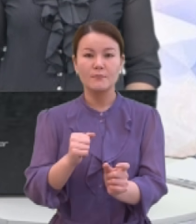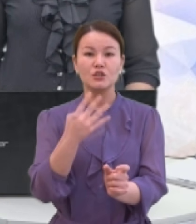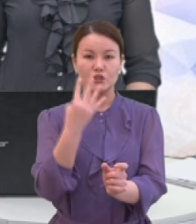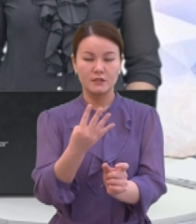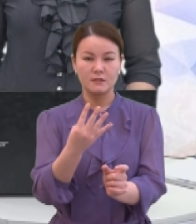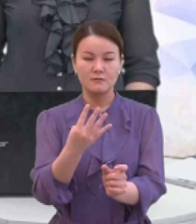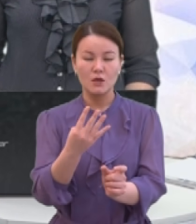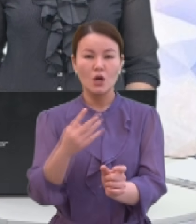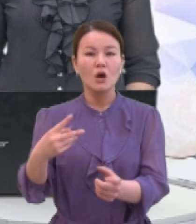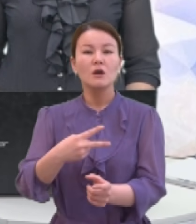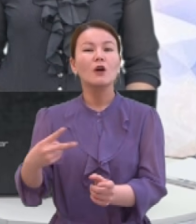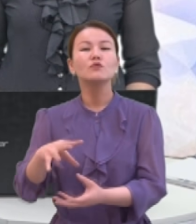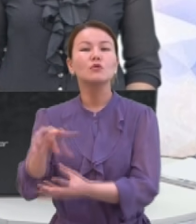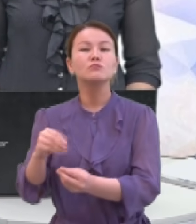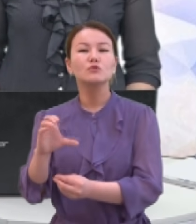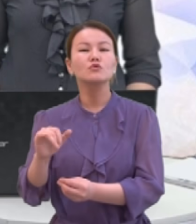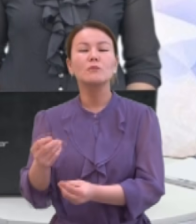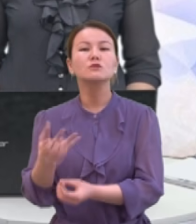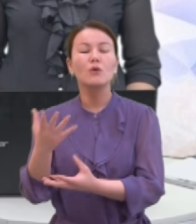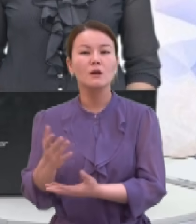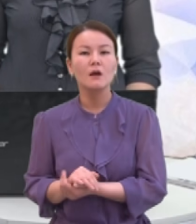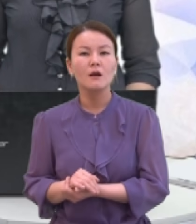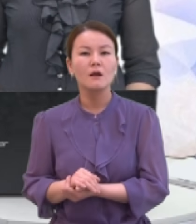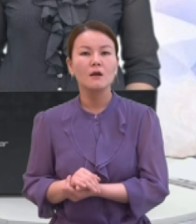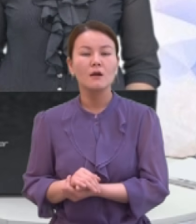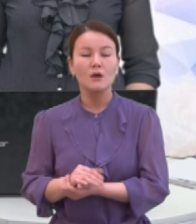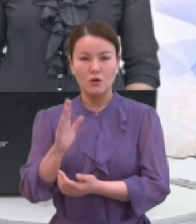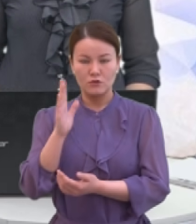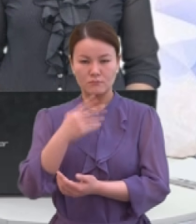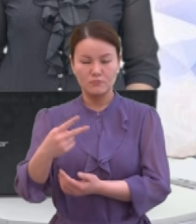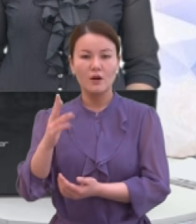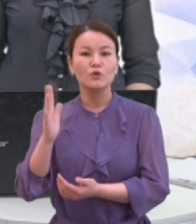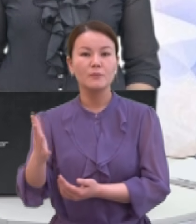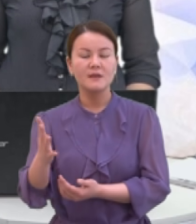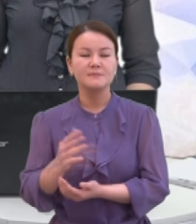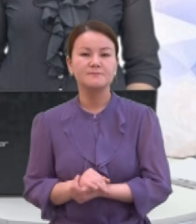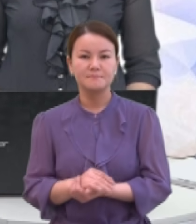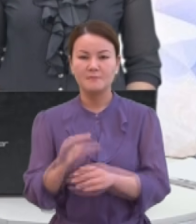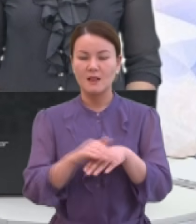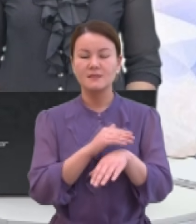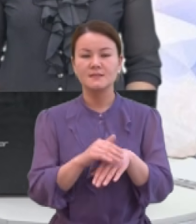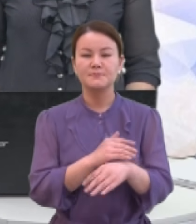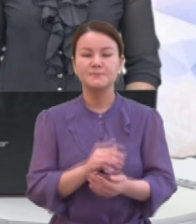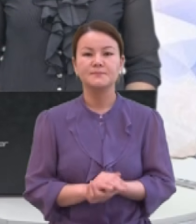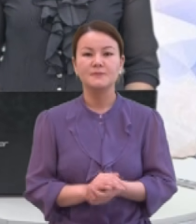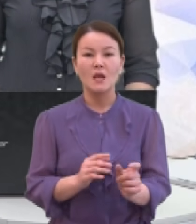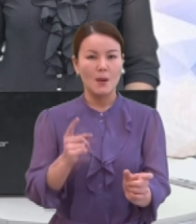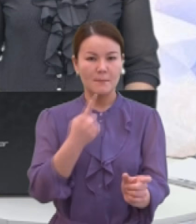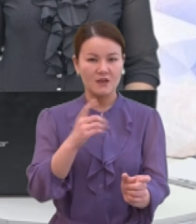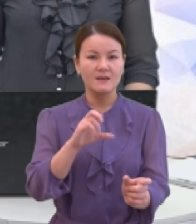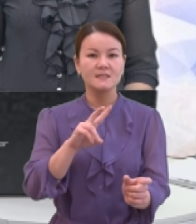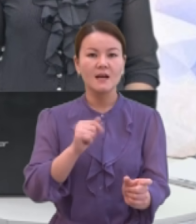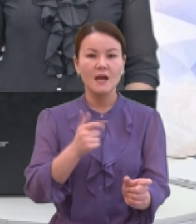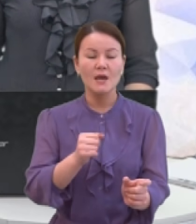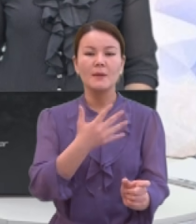чему равна сумма сумма равна 5 молодцы первое слагаемое